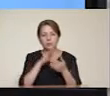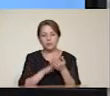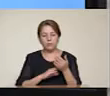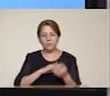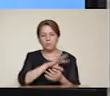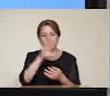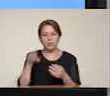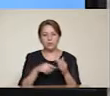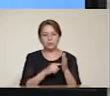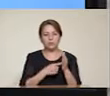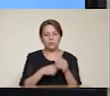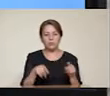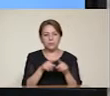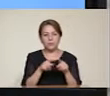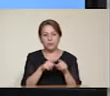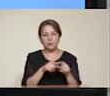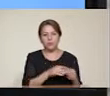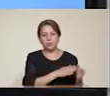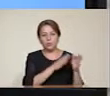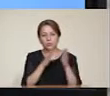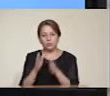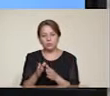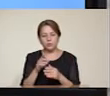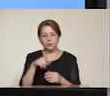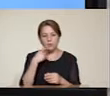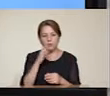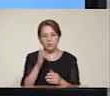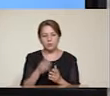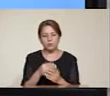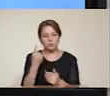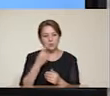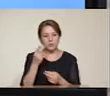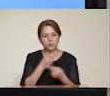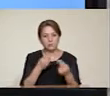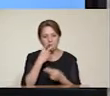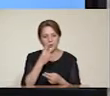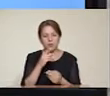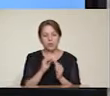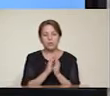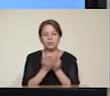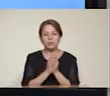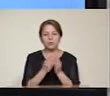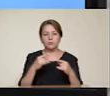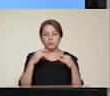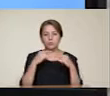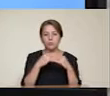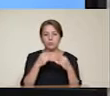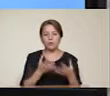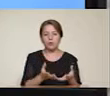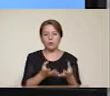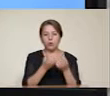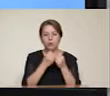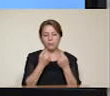nuqtalari bir xil ko'chganiga aytiladi. Birinchi chizmaga e'tibor beramiz. Q kitobni stol ustidan olib boshqa joyga